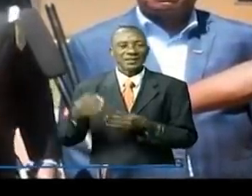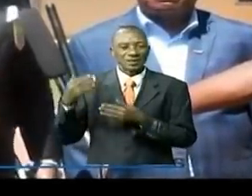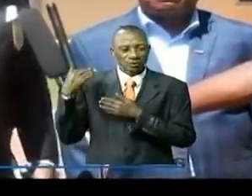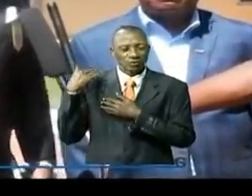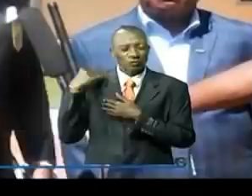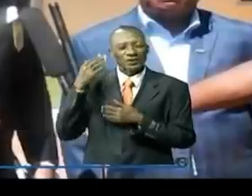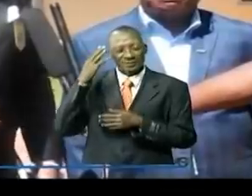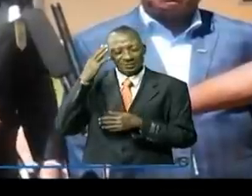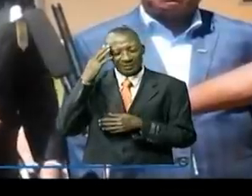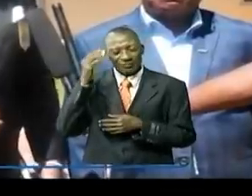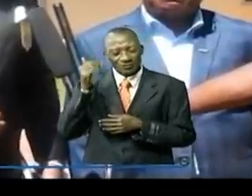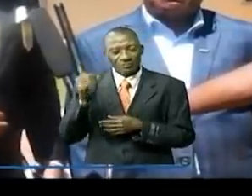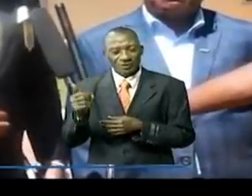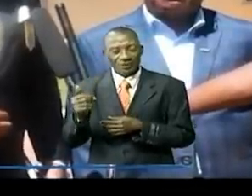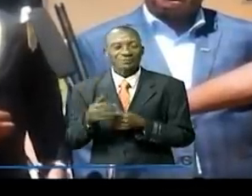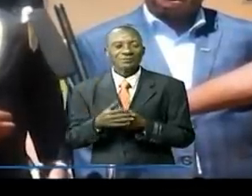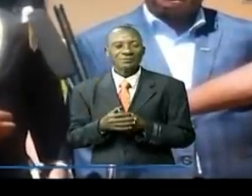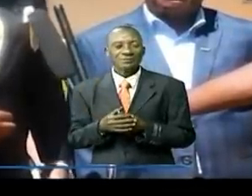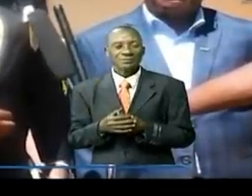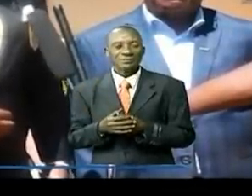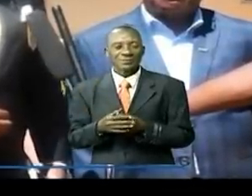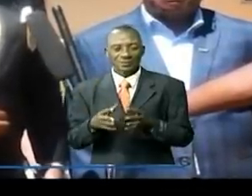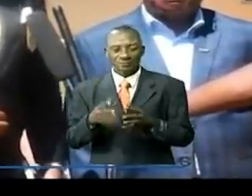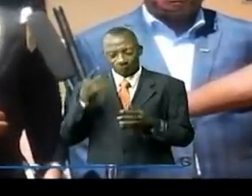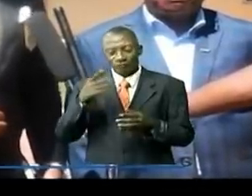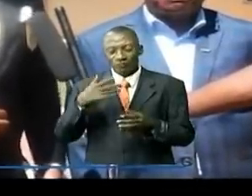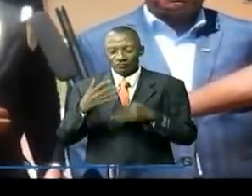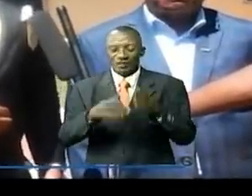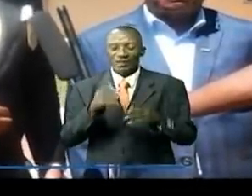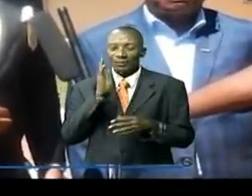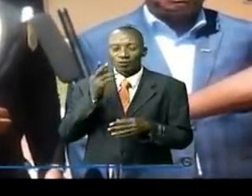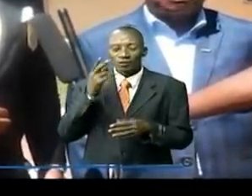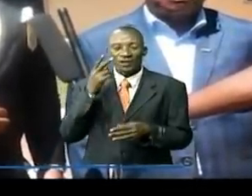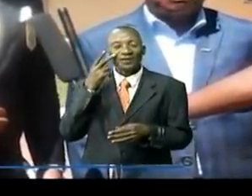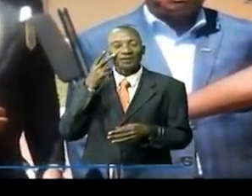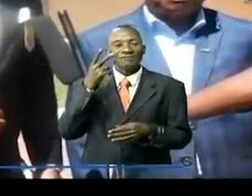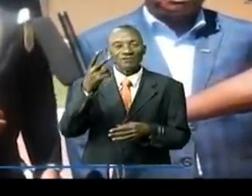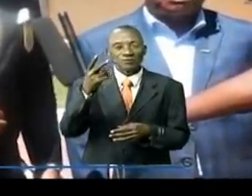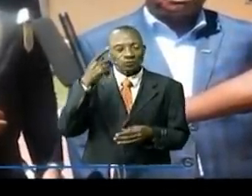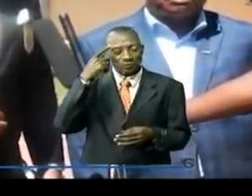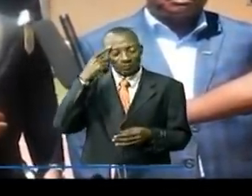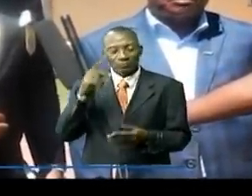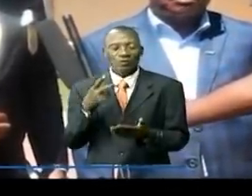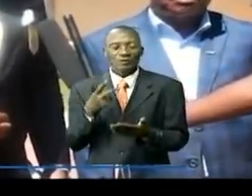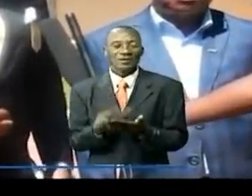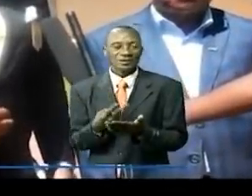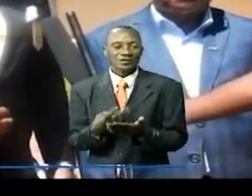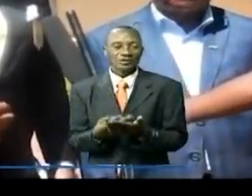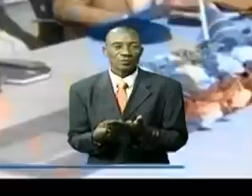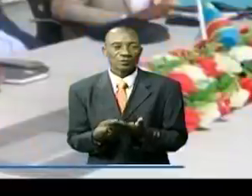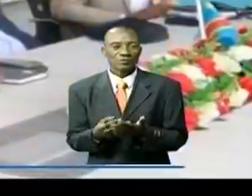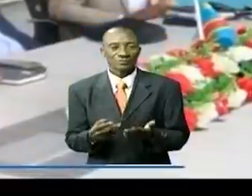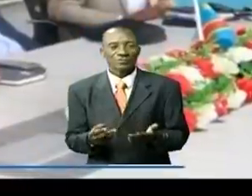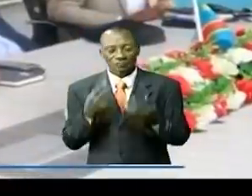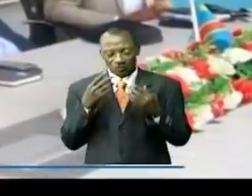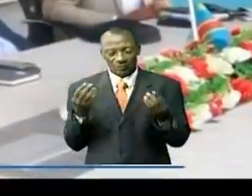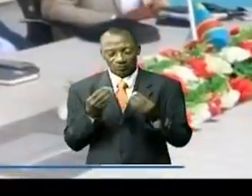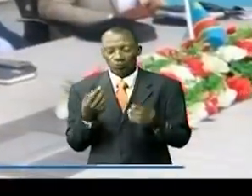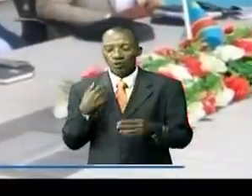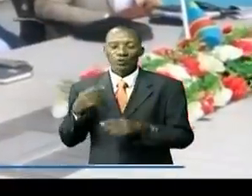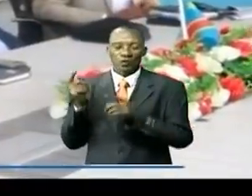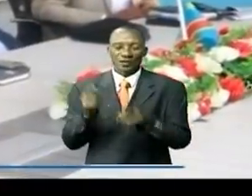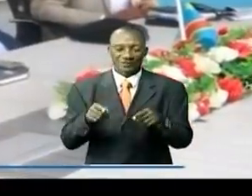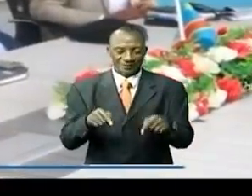aussi la vision du sport. Donc c'est un peu ça l'objet de notre visite ici. Juste après,